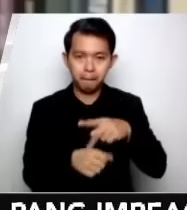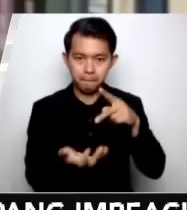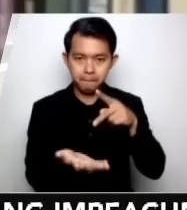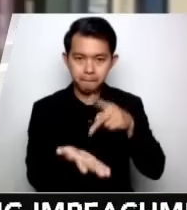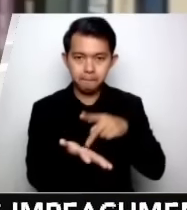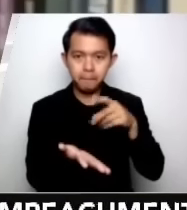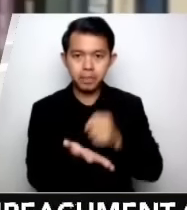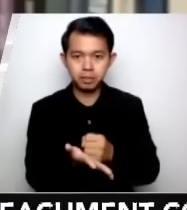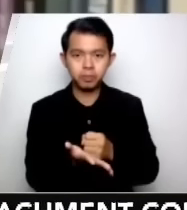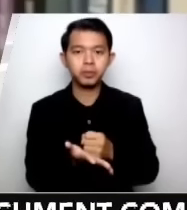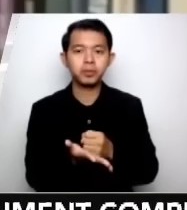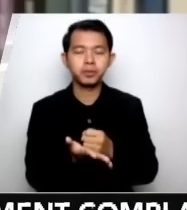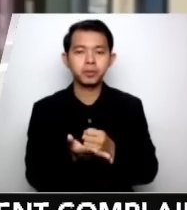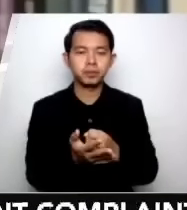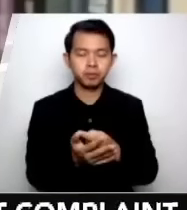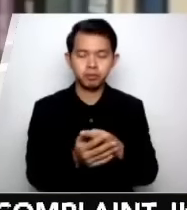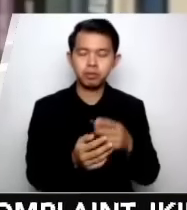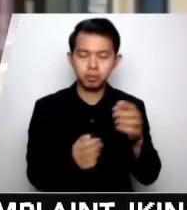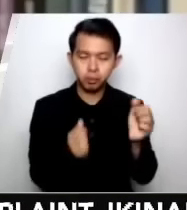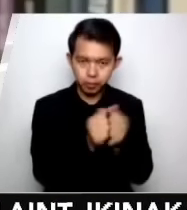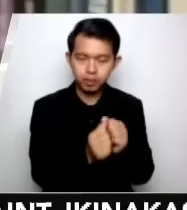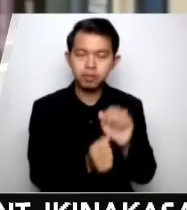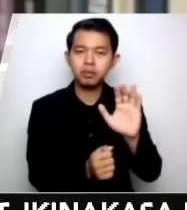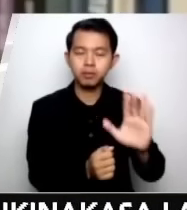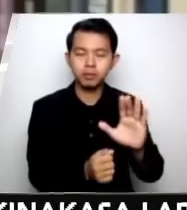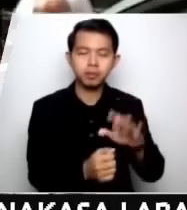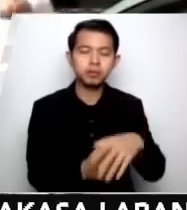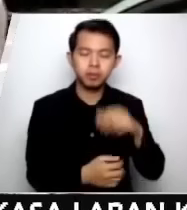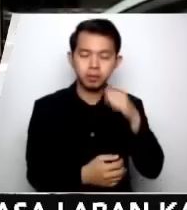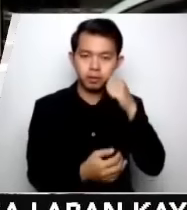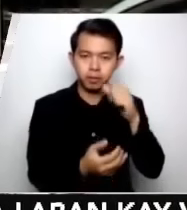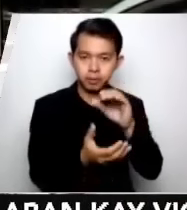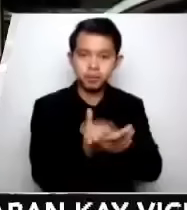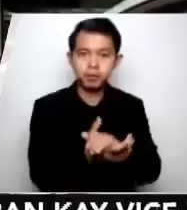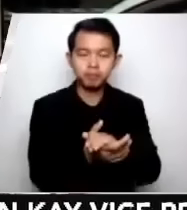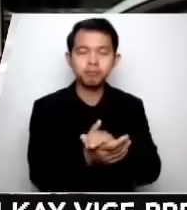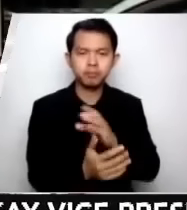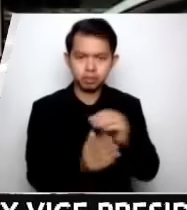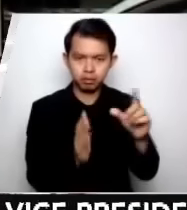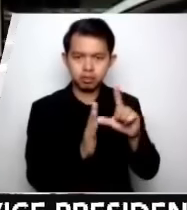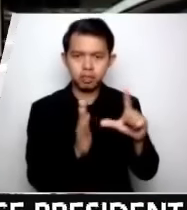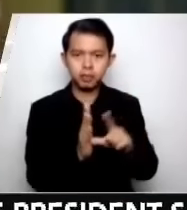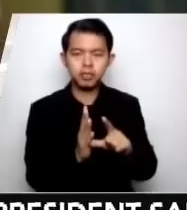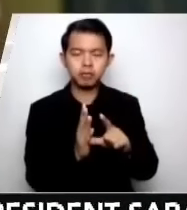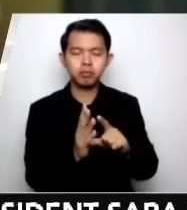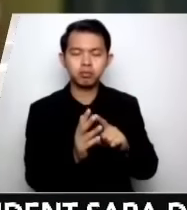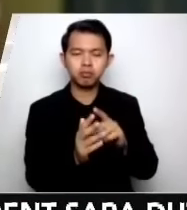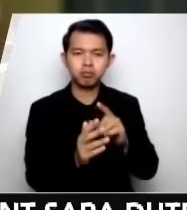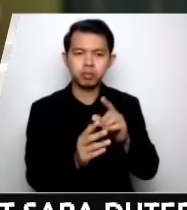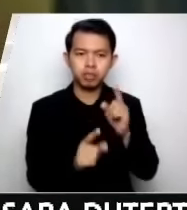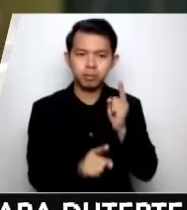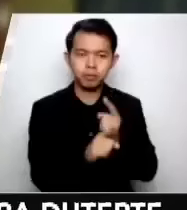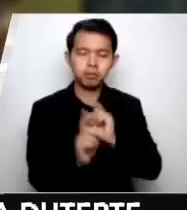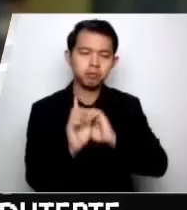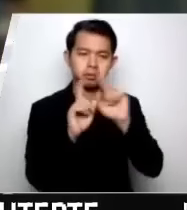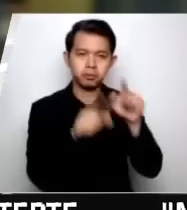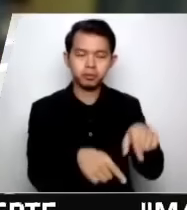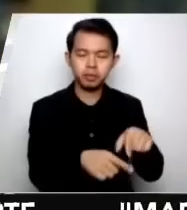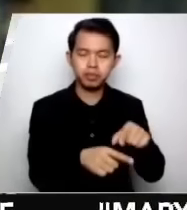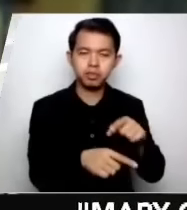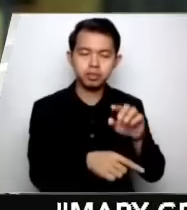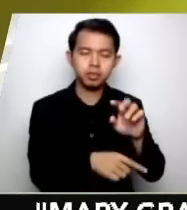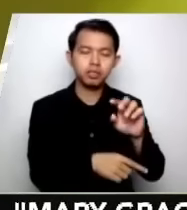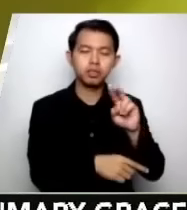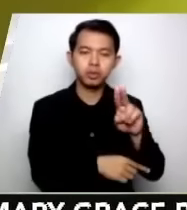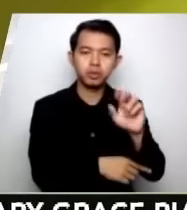tila legal naman daw ang kanilang pagpunta sa UAE. Pero balak ng Bureau of Immigration na kasuhan si Roque. Posible